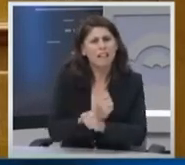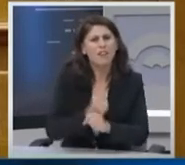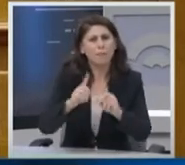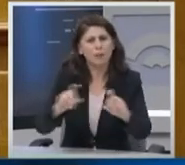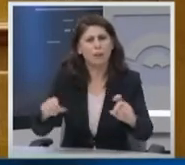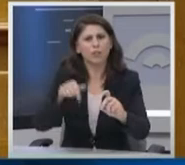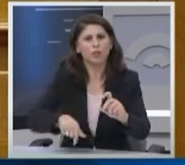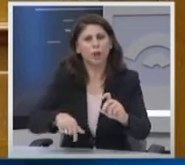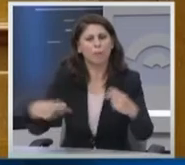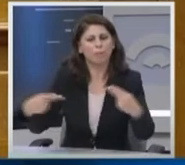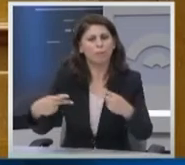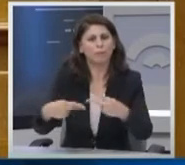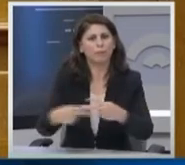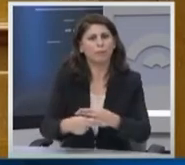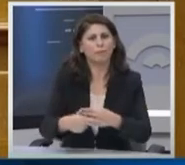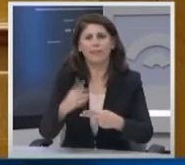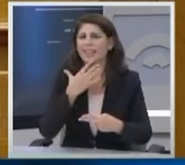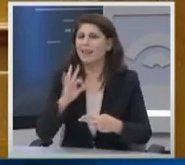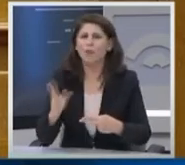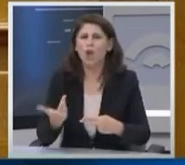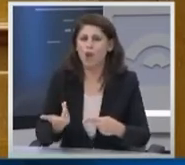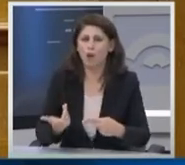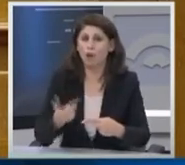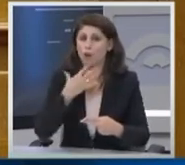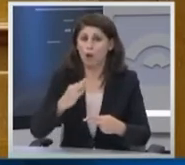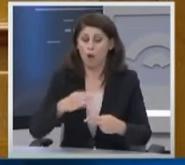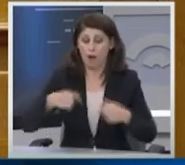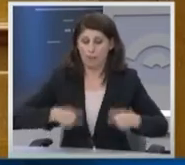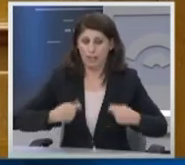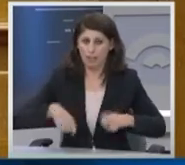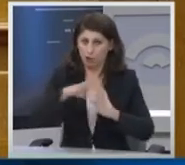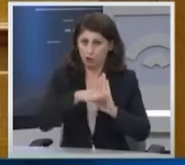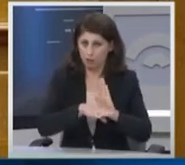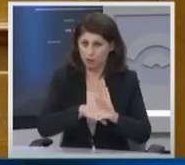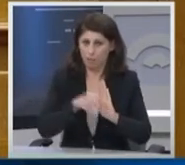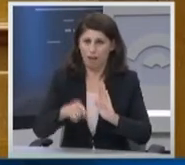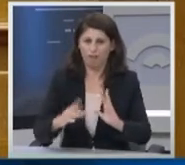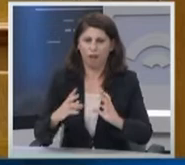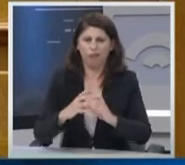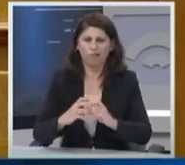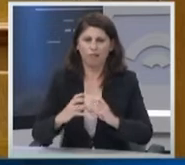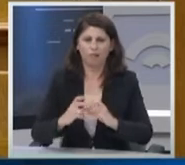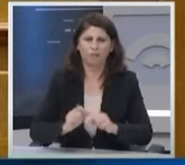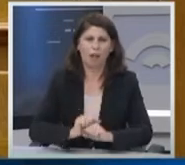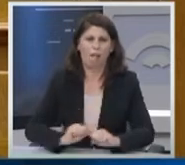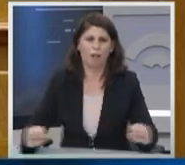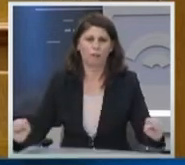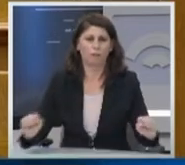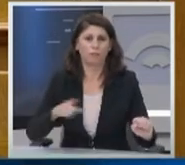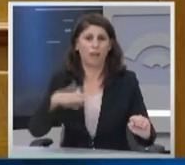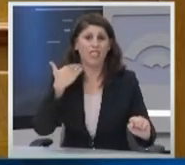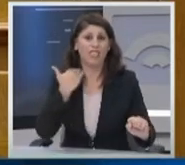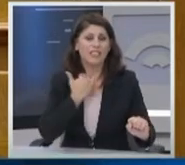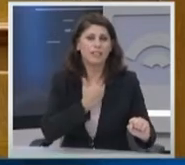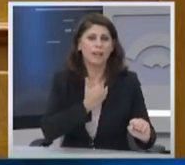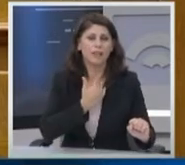αυτά? Μήπως γιατί το σύστημα, το καπιταλιστικό, είναι ένα σύστημα που σαπίζει και